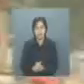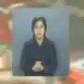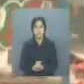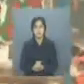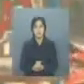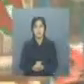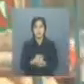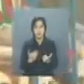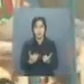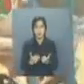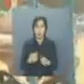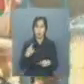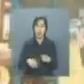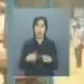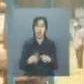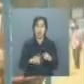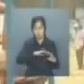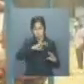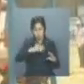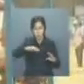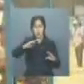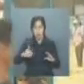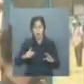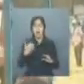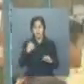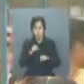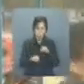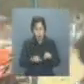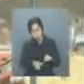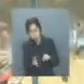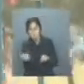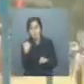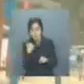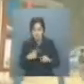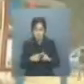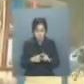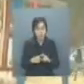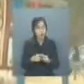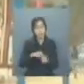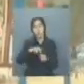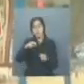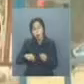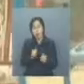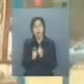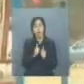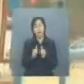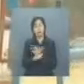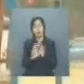อกว่ามีความยากพอสมควรซึ่งมีนักปั่นหลายคนประสบอุบัติเหตุล้มได้รับบาดเจ็บและต้องถอนตัวออกจากการแข่งขันไปค่